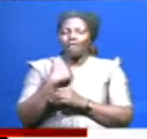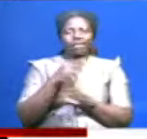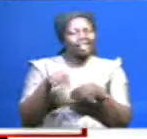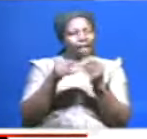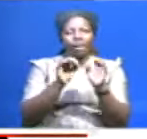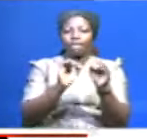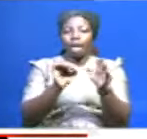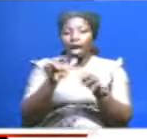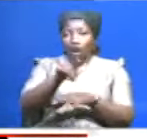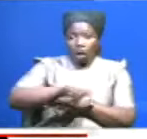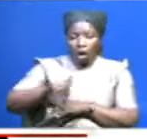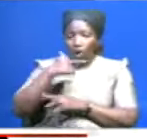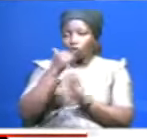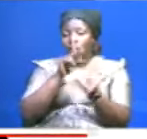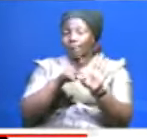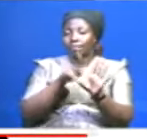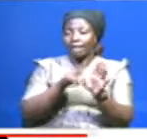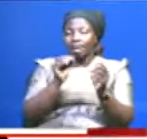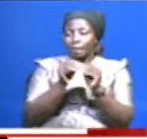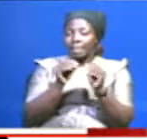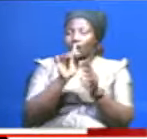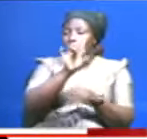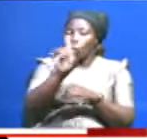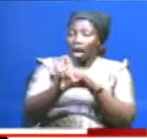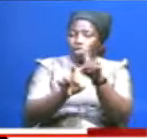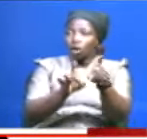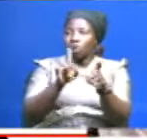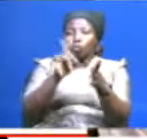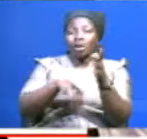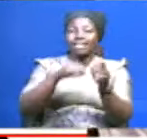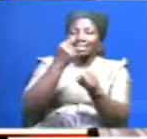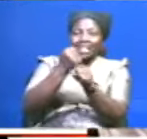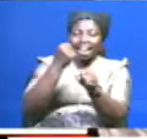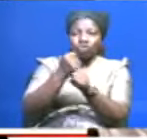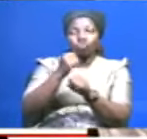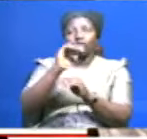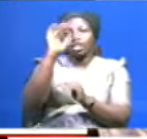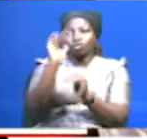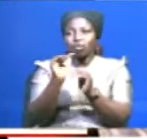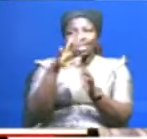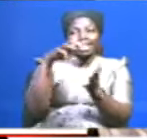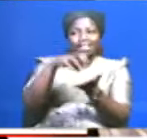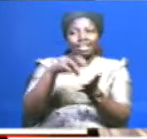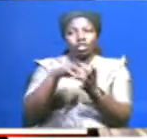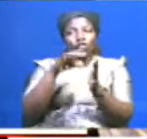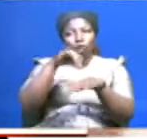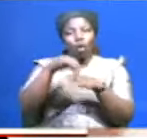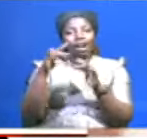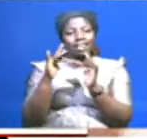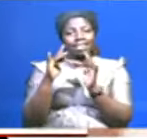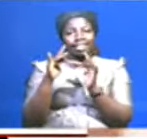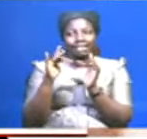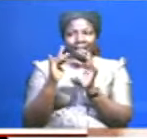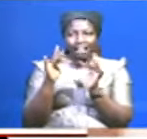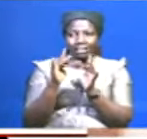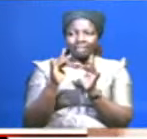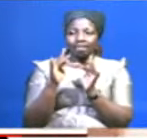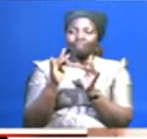attended the meeting questioned what is being done to nip the increased case of online fraudsters swindling gullible Kenyans. A